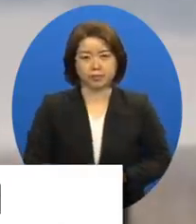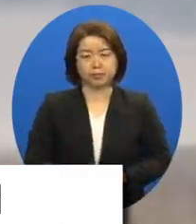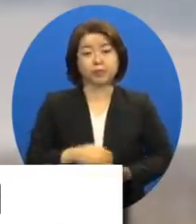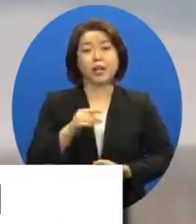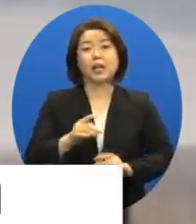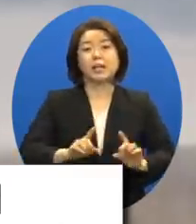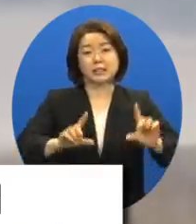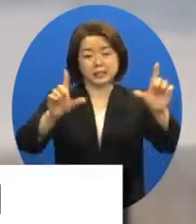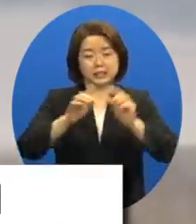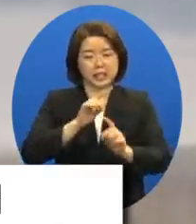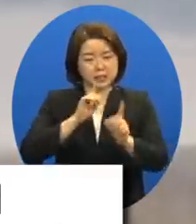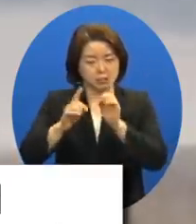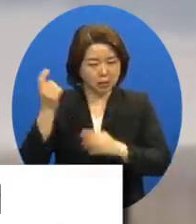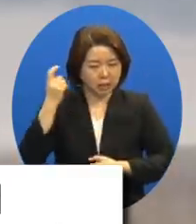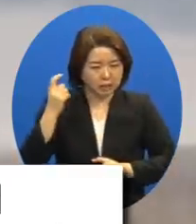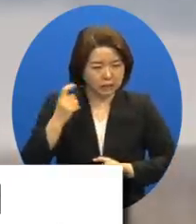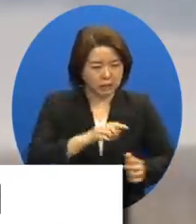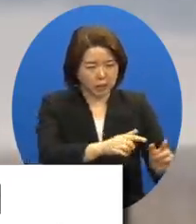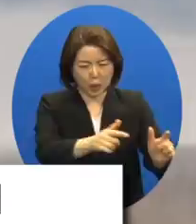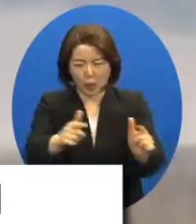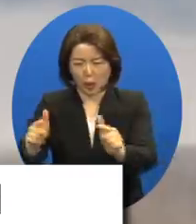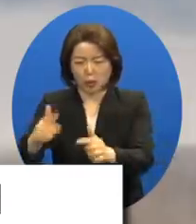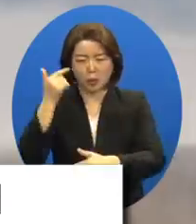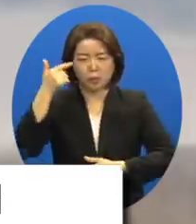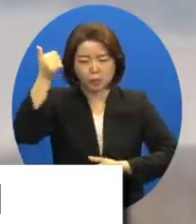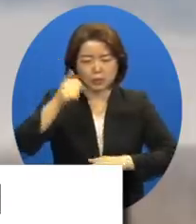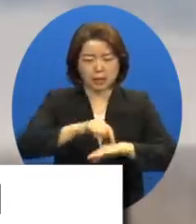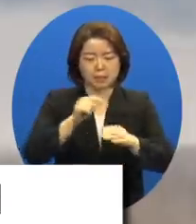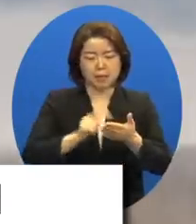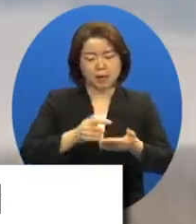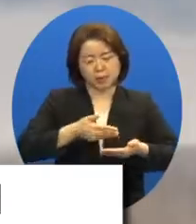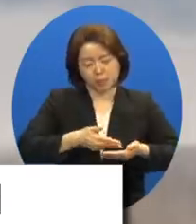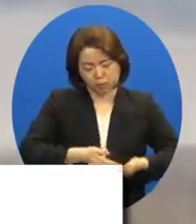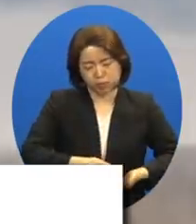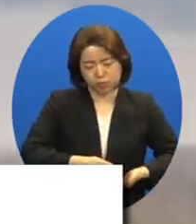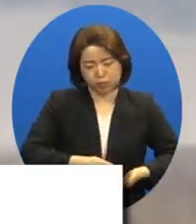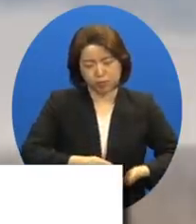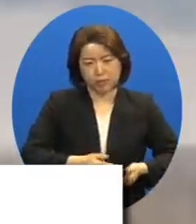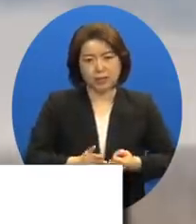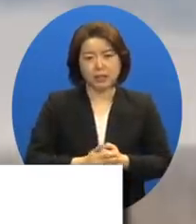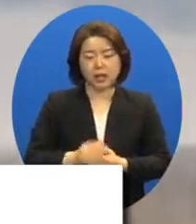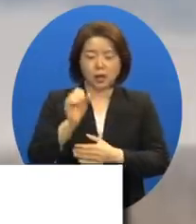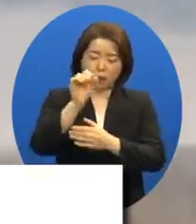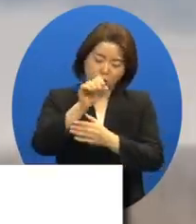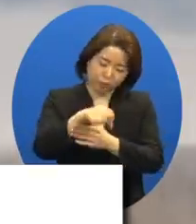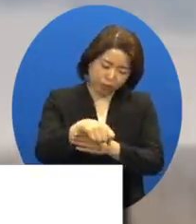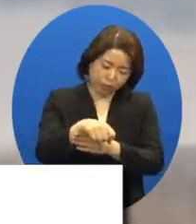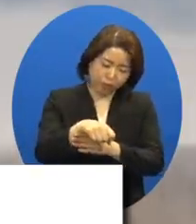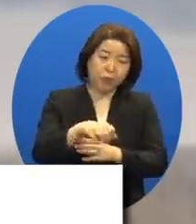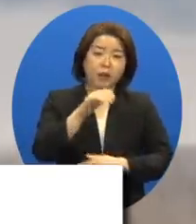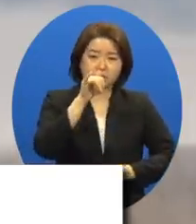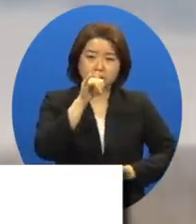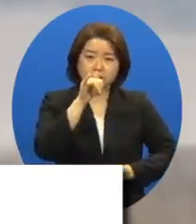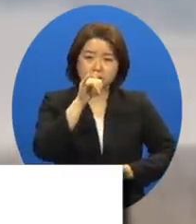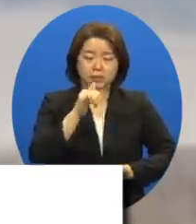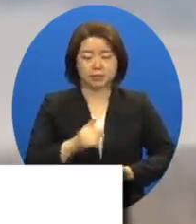그날 그 말씀을 듣는 목사님들이 에다 마음이 무거워서 고개를 들지 못했습니다